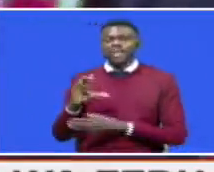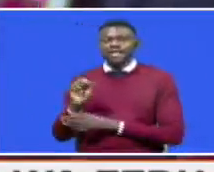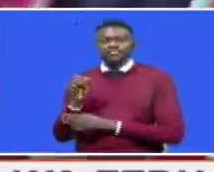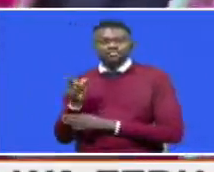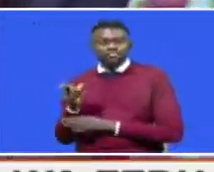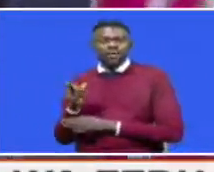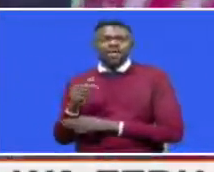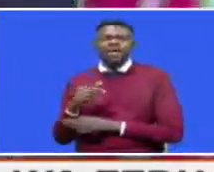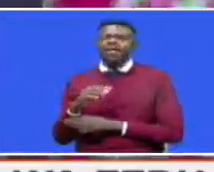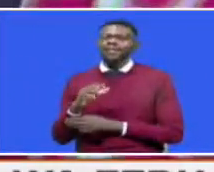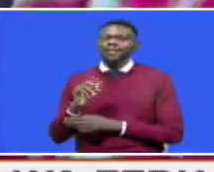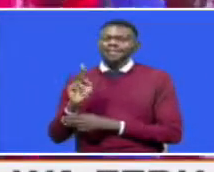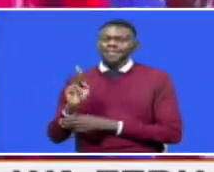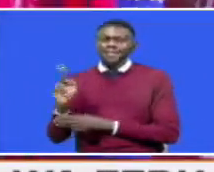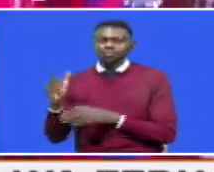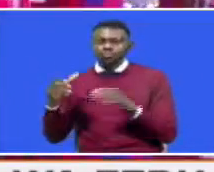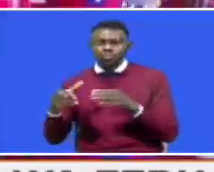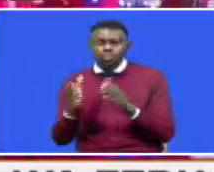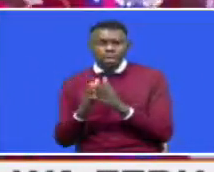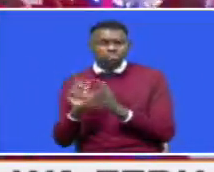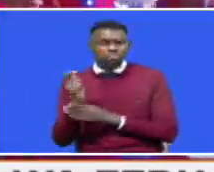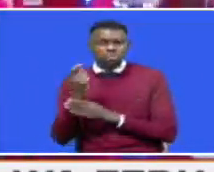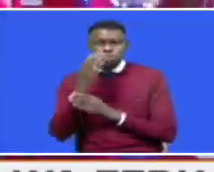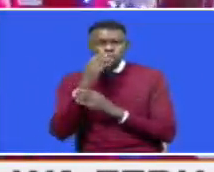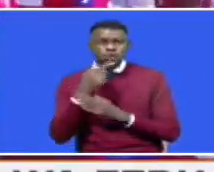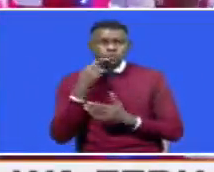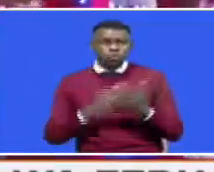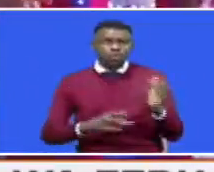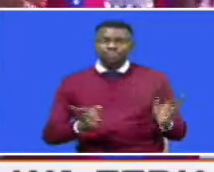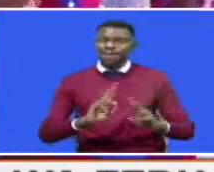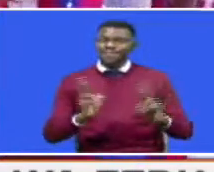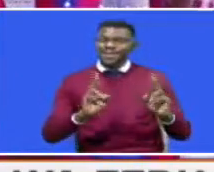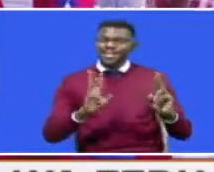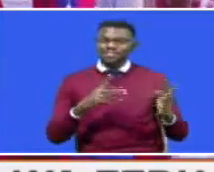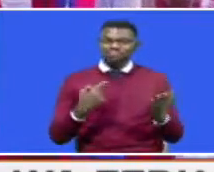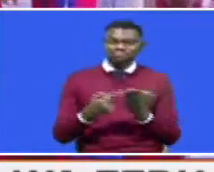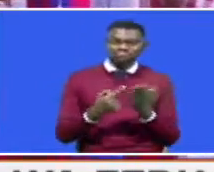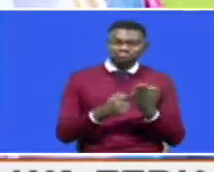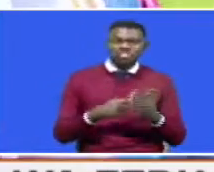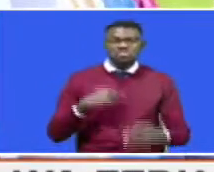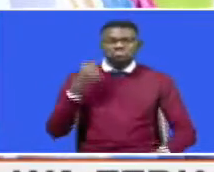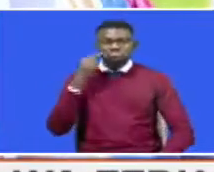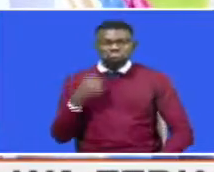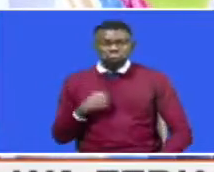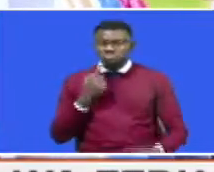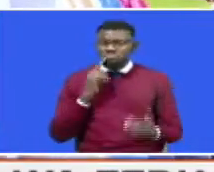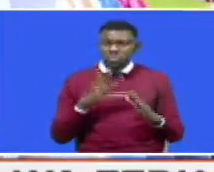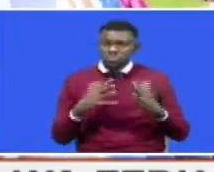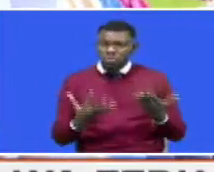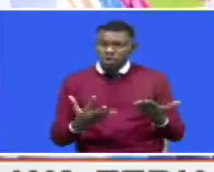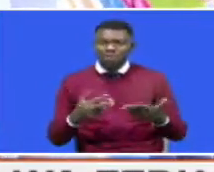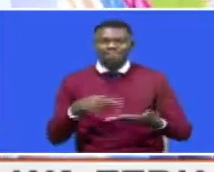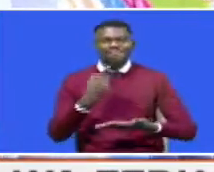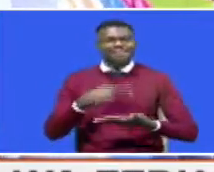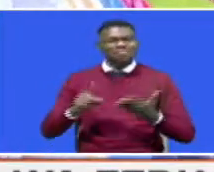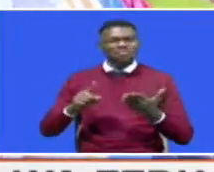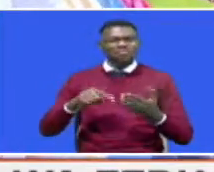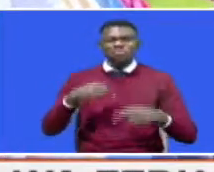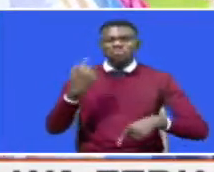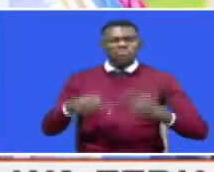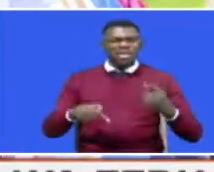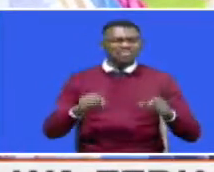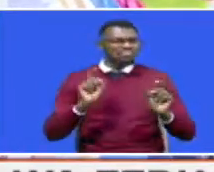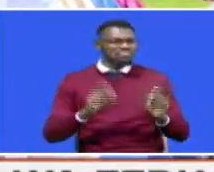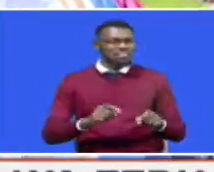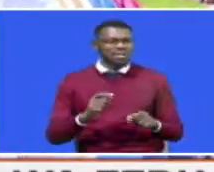William Ruto walisema wamejipanga kwa mjadala huo wakijigamba kuwa mswada huo utapita bila kurekebisha